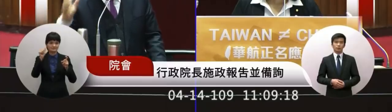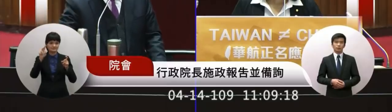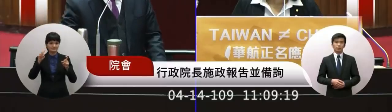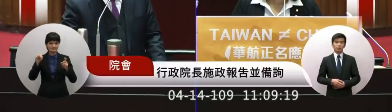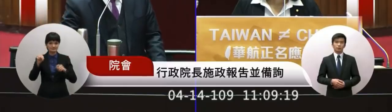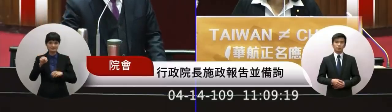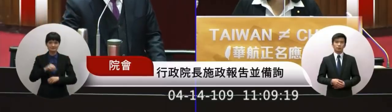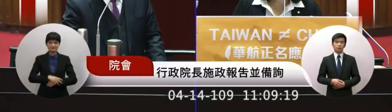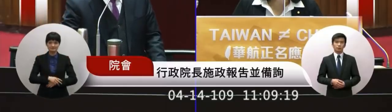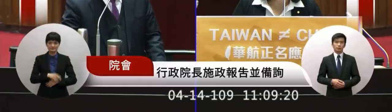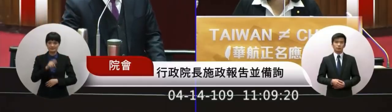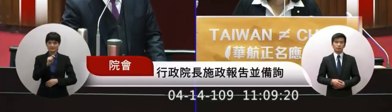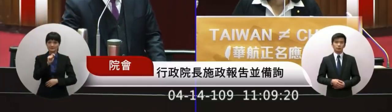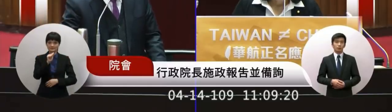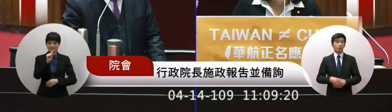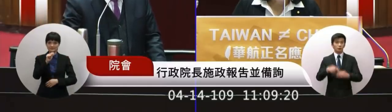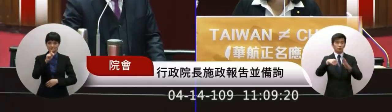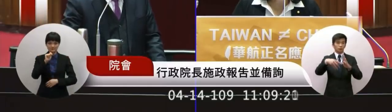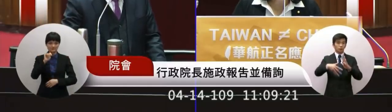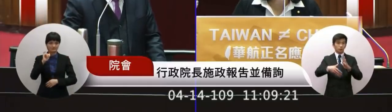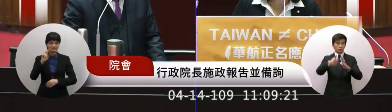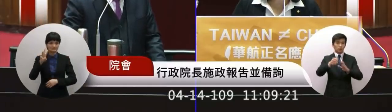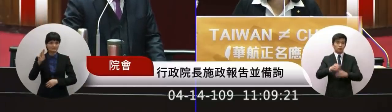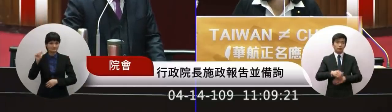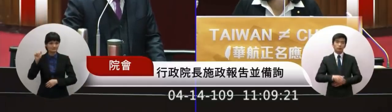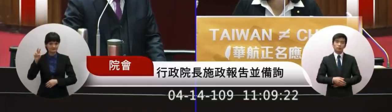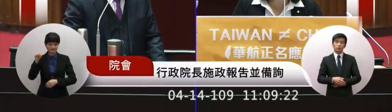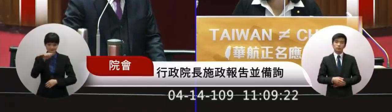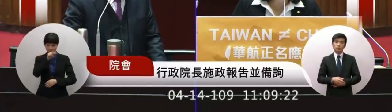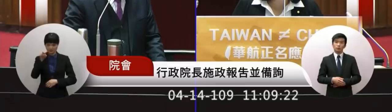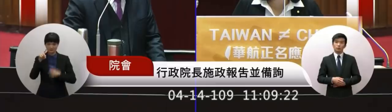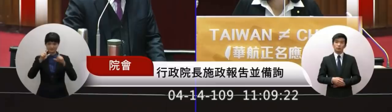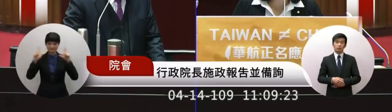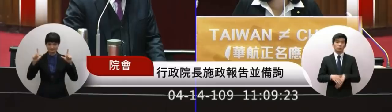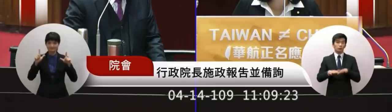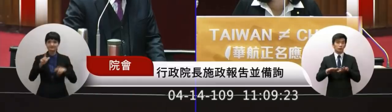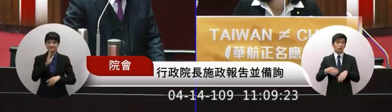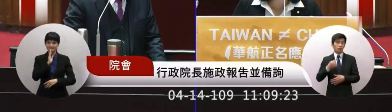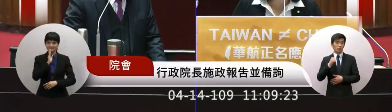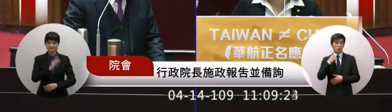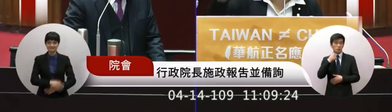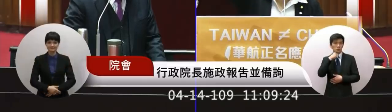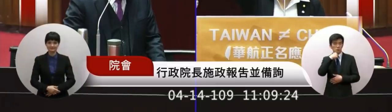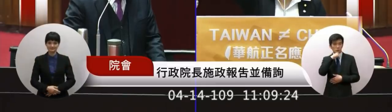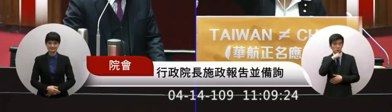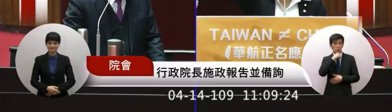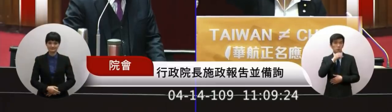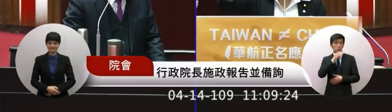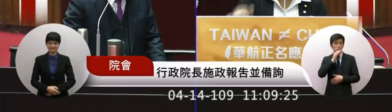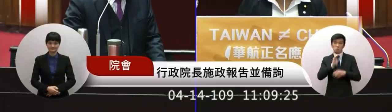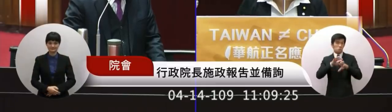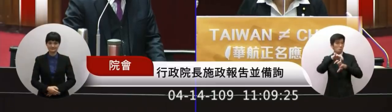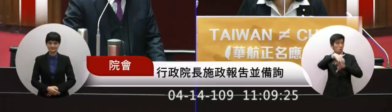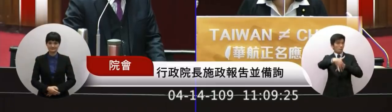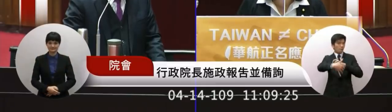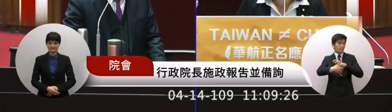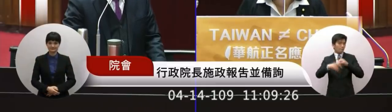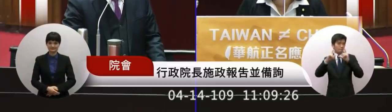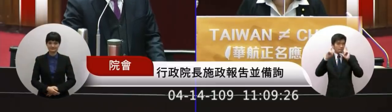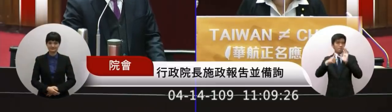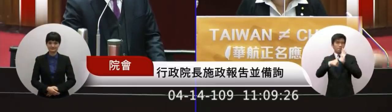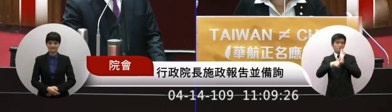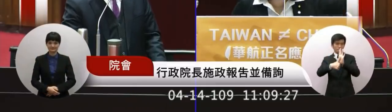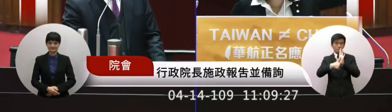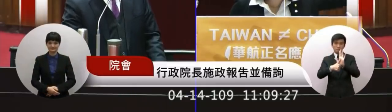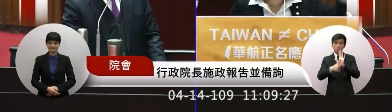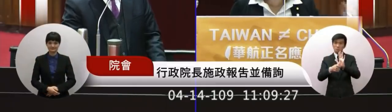有啦院長因為現在台灣可以轉世界最有名是好的